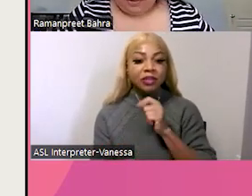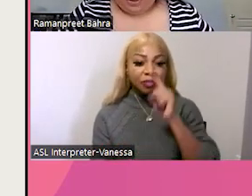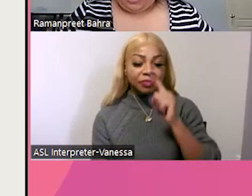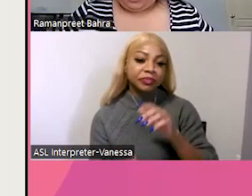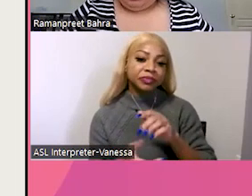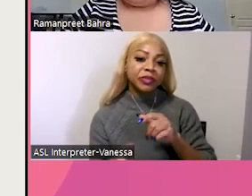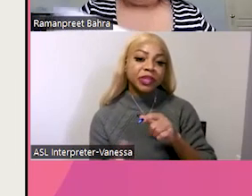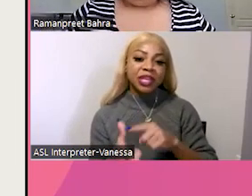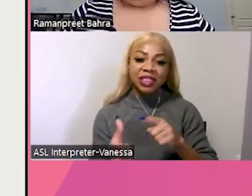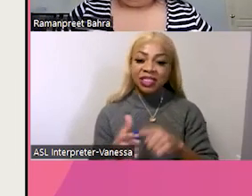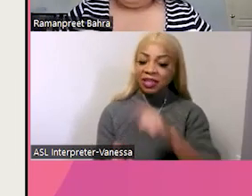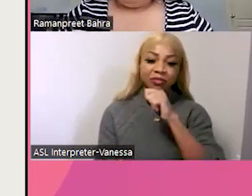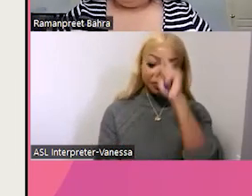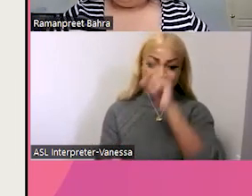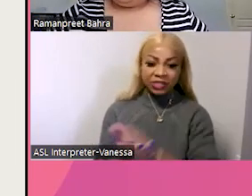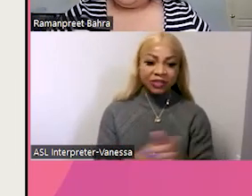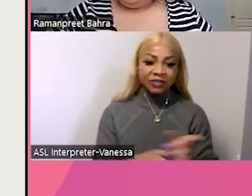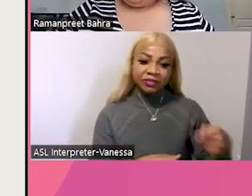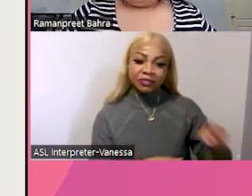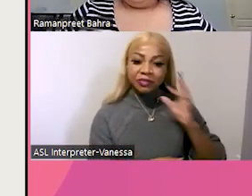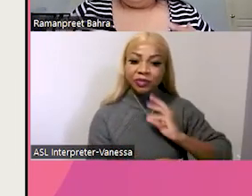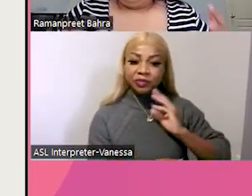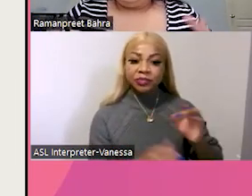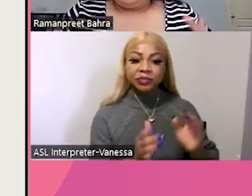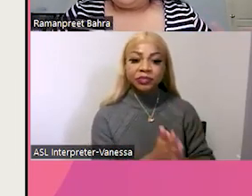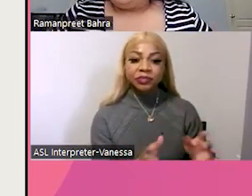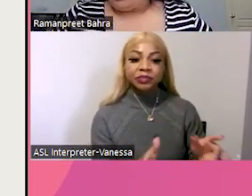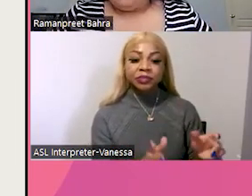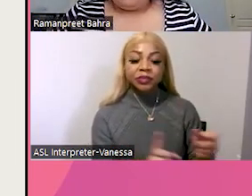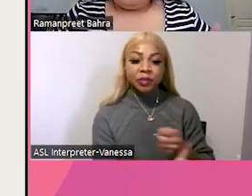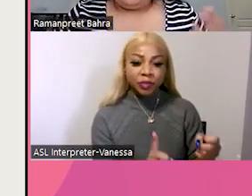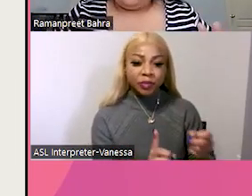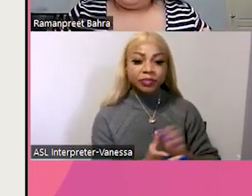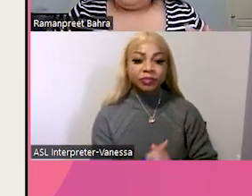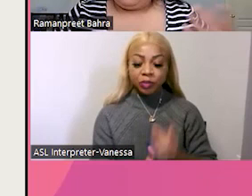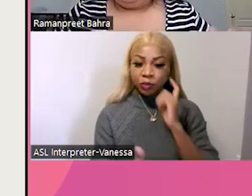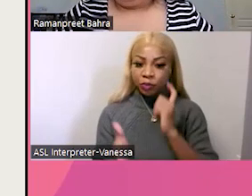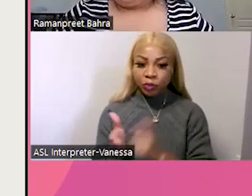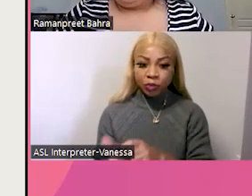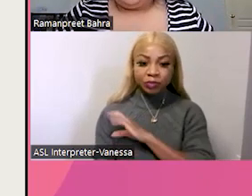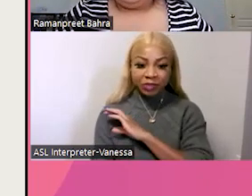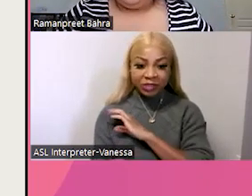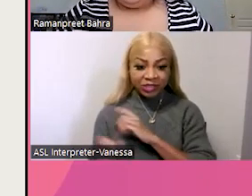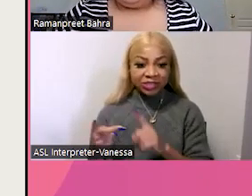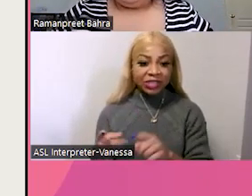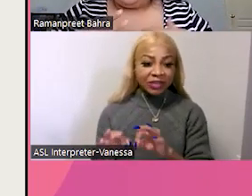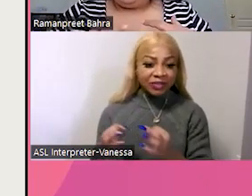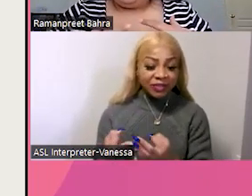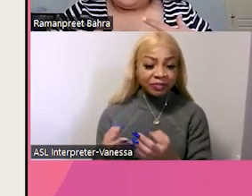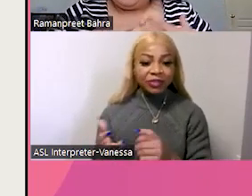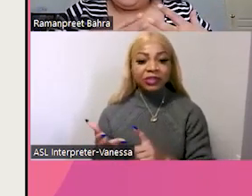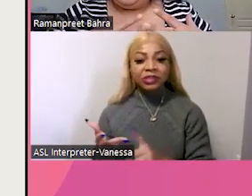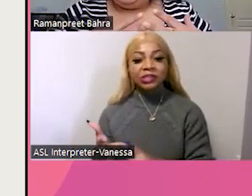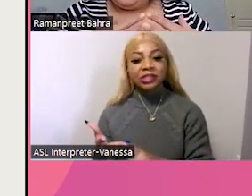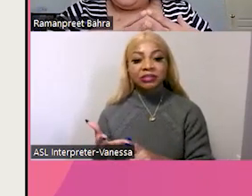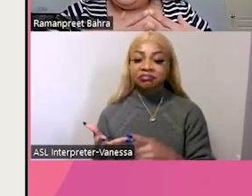un évitement euh, donc et de cette maltraitance. On voit ça, par exemple, dans les